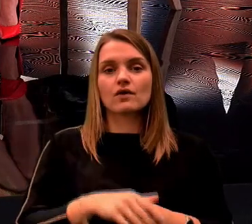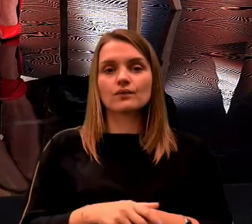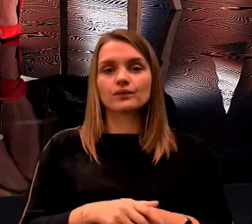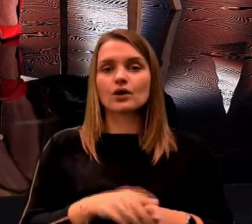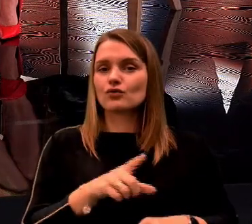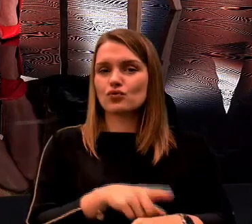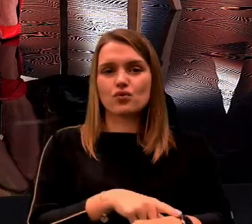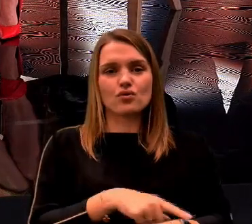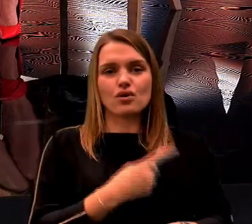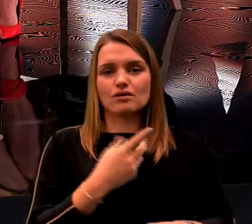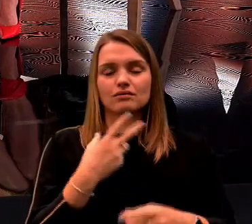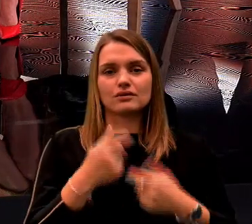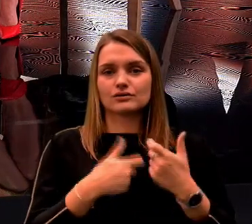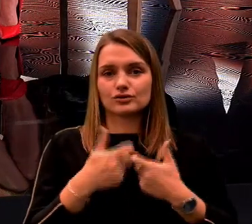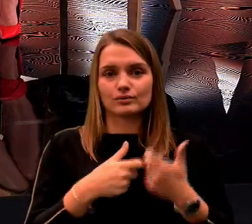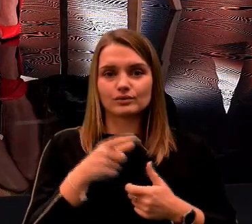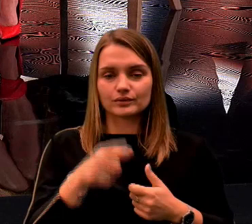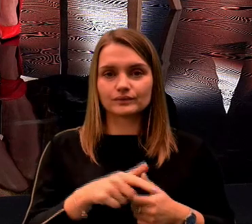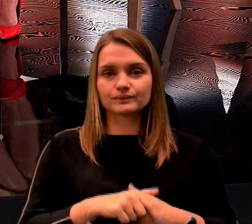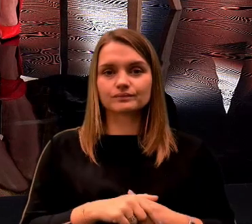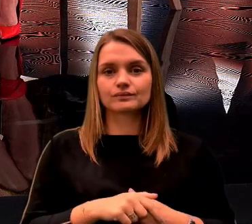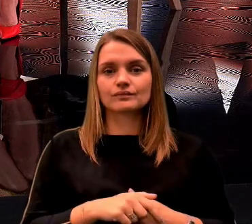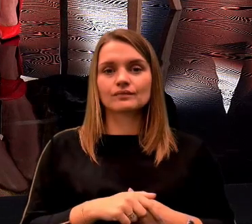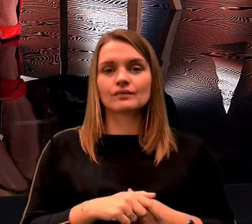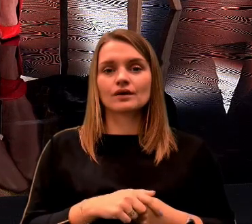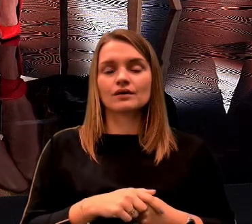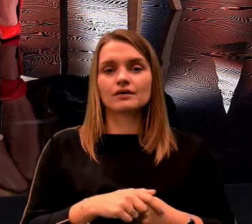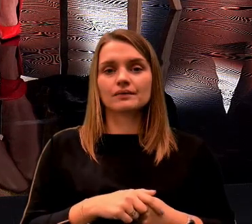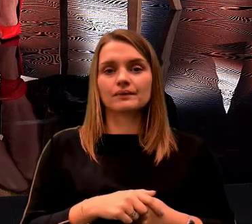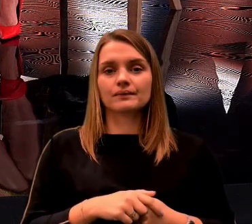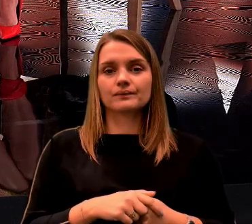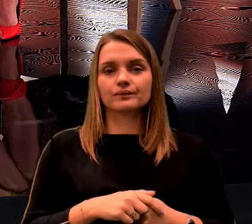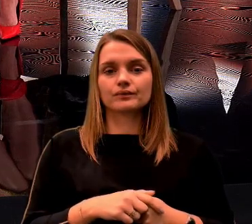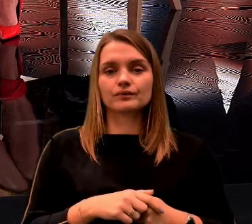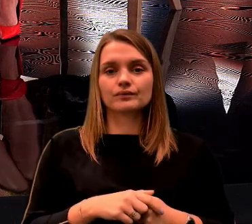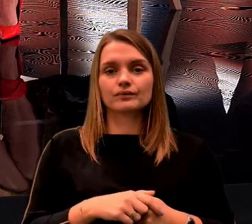długo nie zrobię audycji o pracoszczęściu, ponieważ boję się,